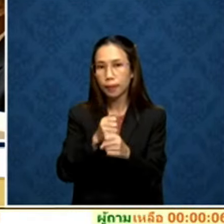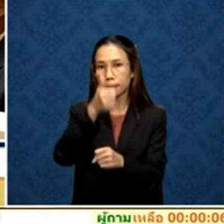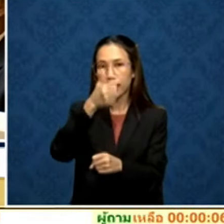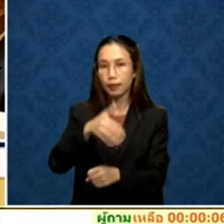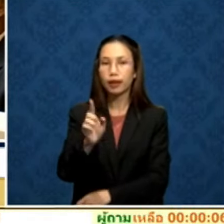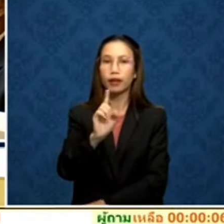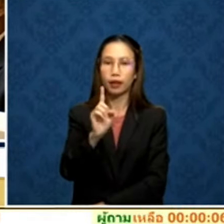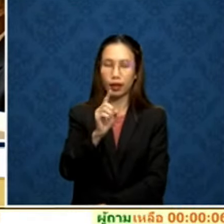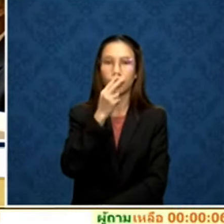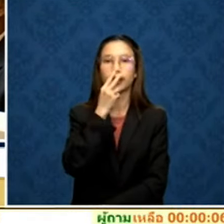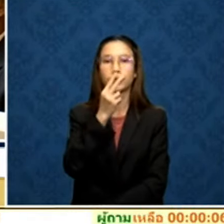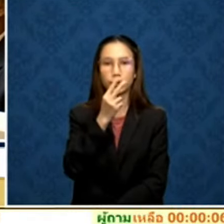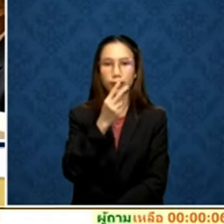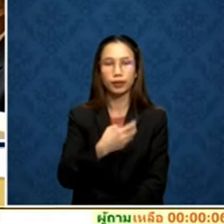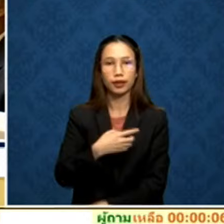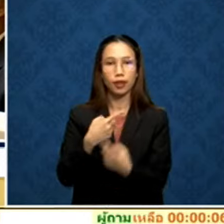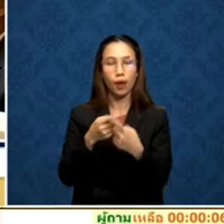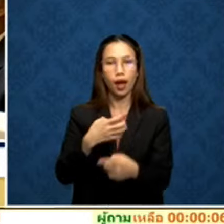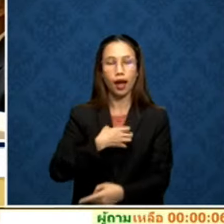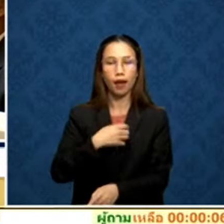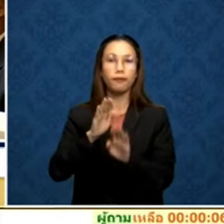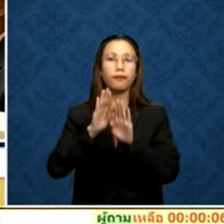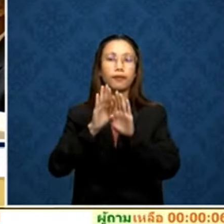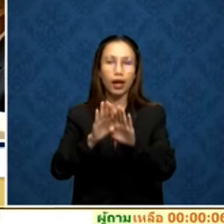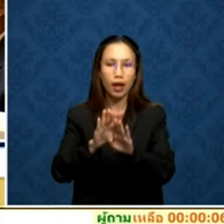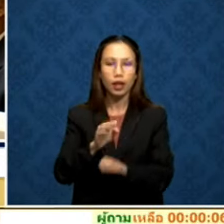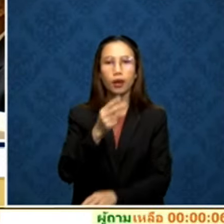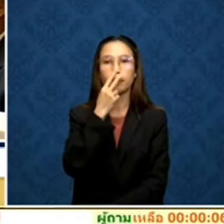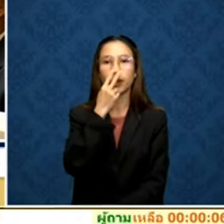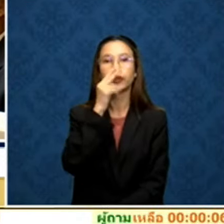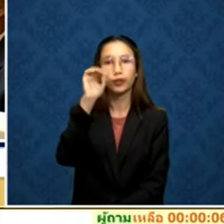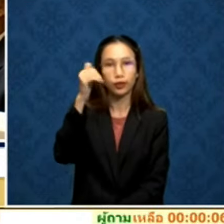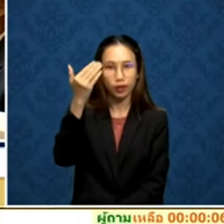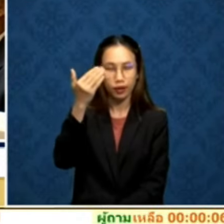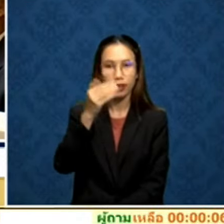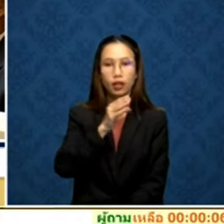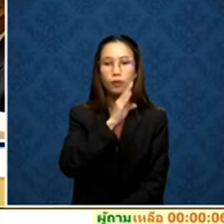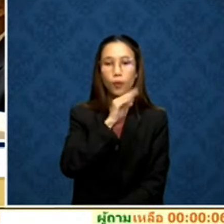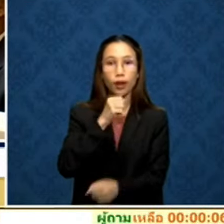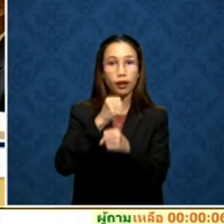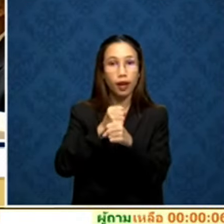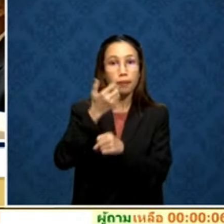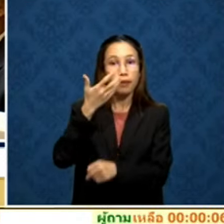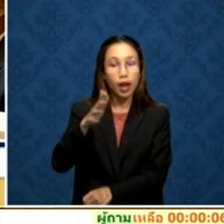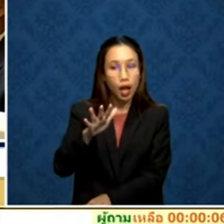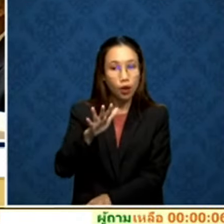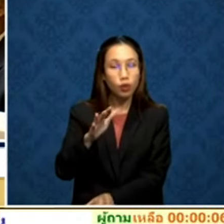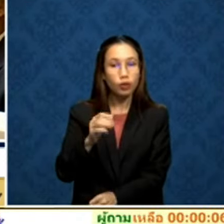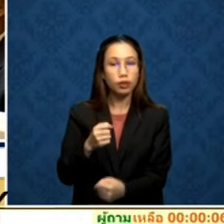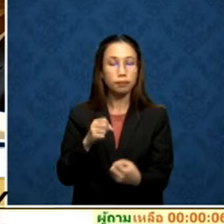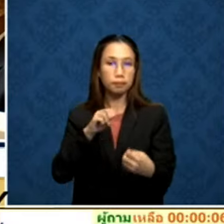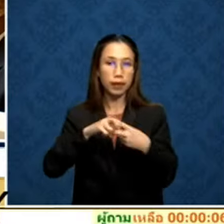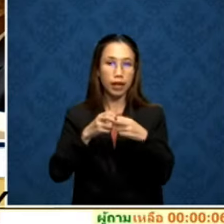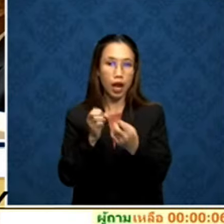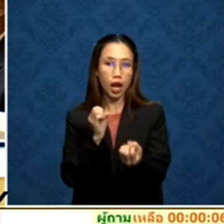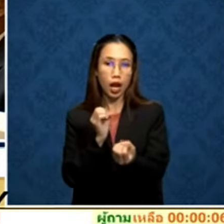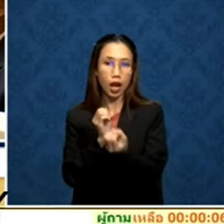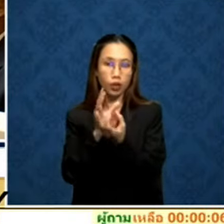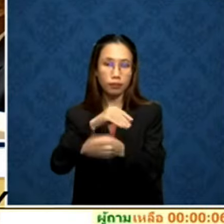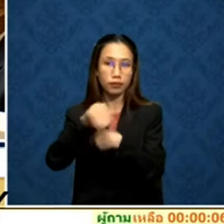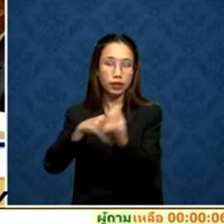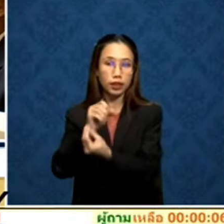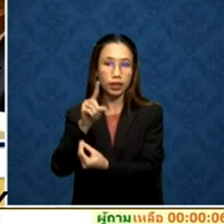ตรงนี้ก็ฝากไว้ว่าให้หลอมไปต้องดูกันนะครับว่าถ้าเกิดทำแล้วเนี่ยมันจะทำส่งผลระยะยาวให้กับโครงสร้างเศรษฐกิจ